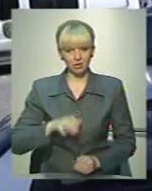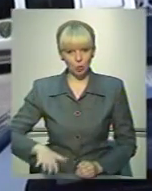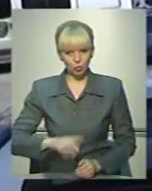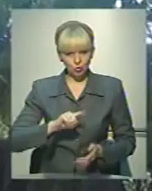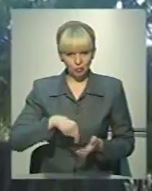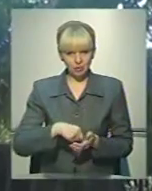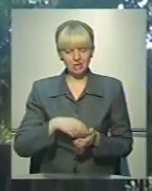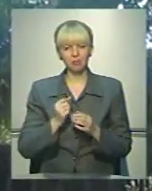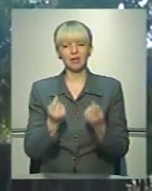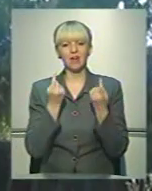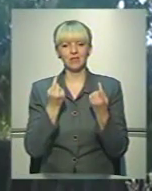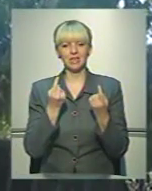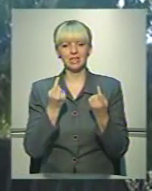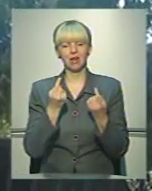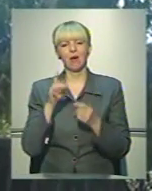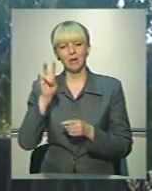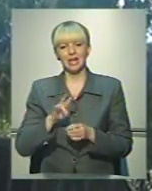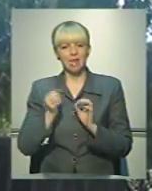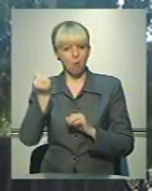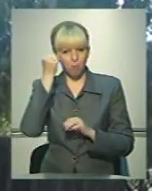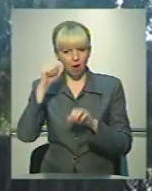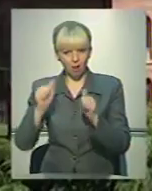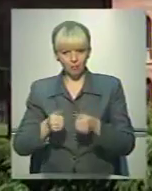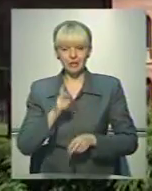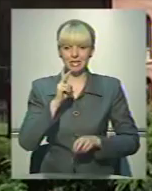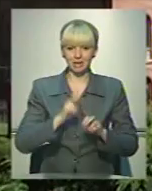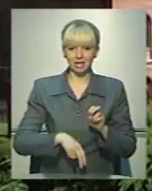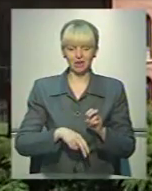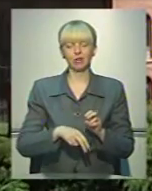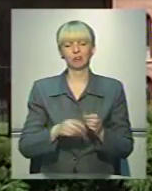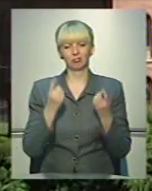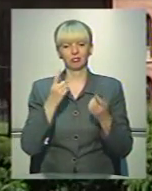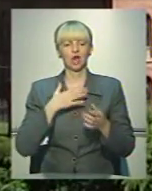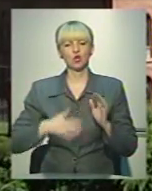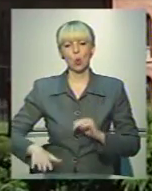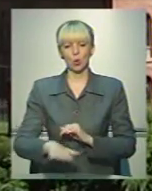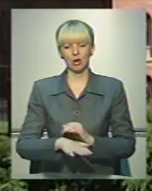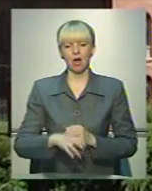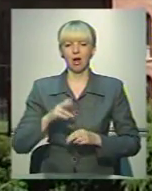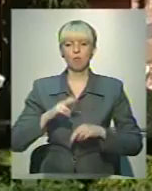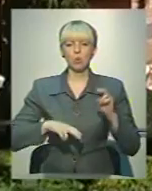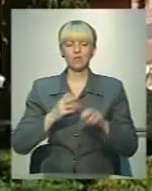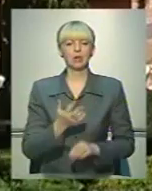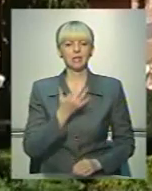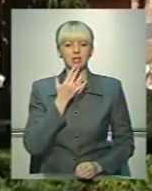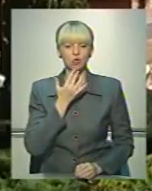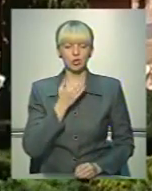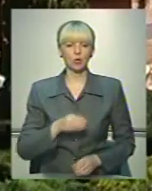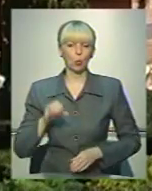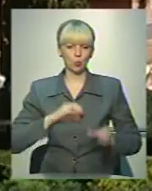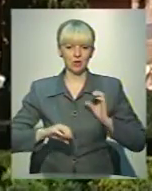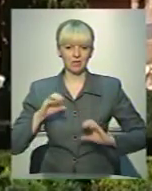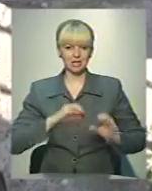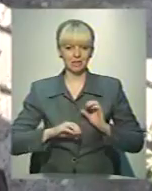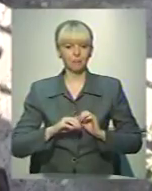площі міста, найвизначніших релігійних пам'яток і закінчуючи перлиною нашого краю – будівлею Національного